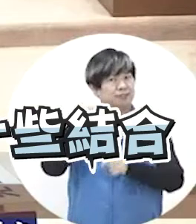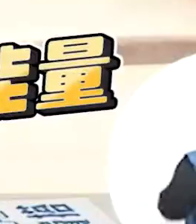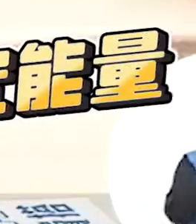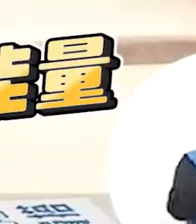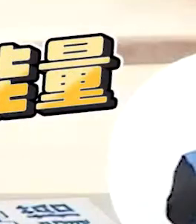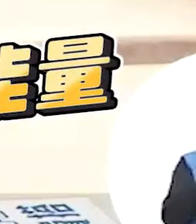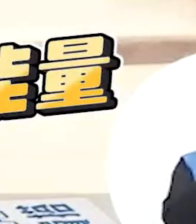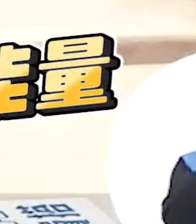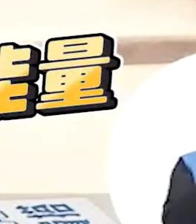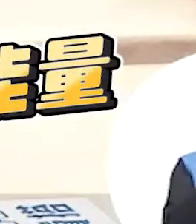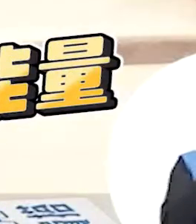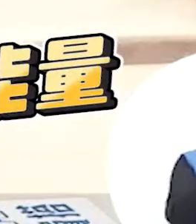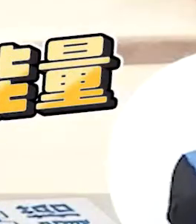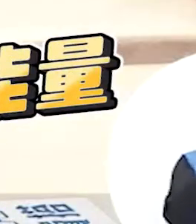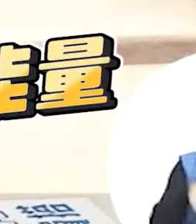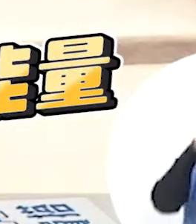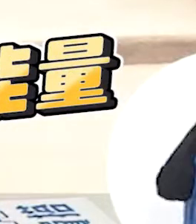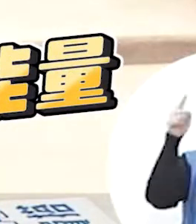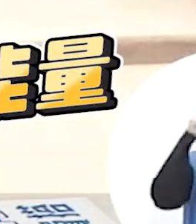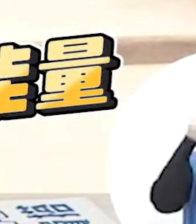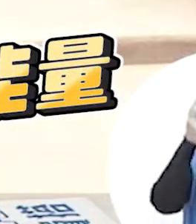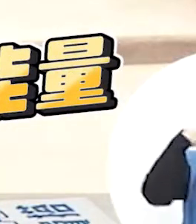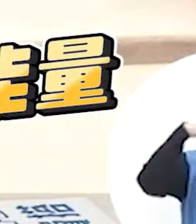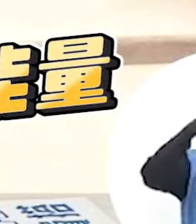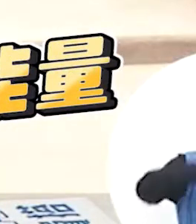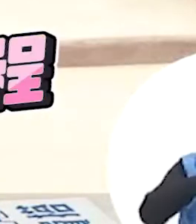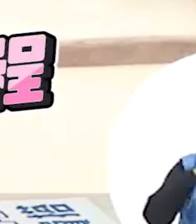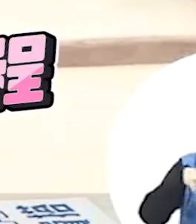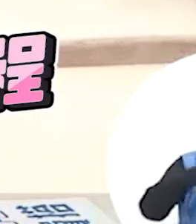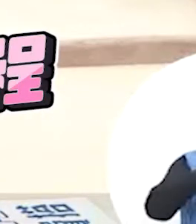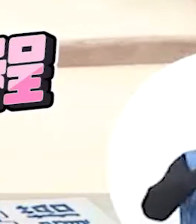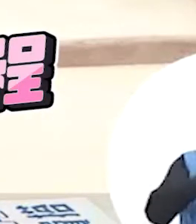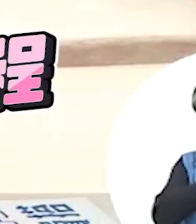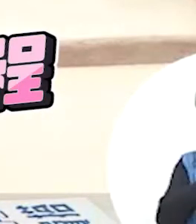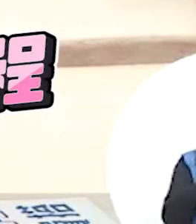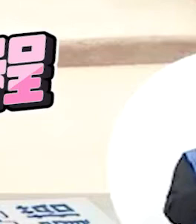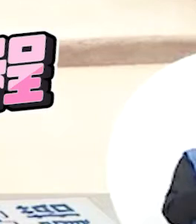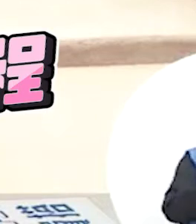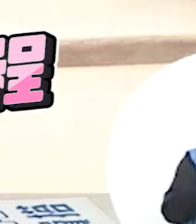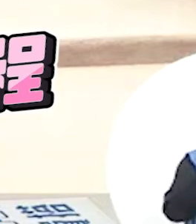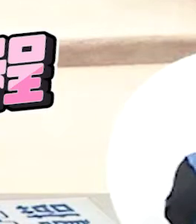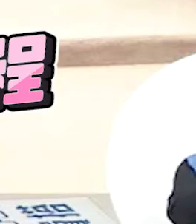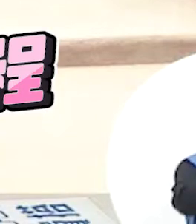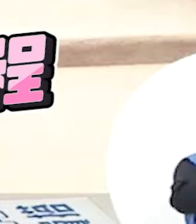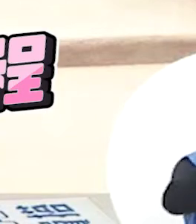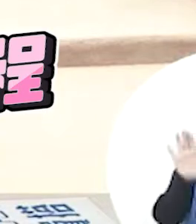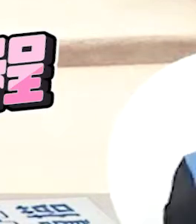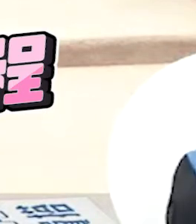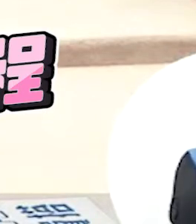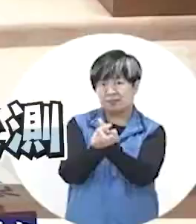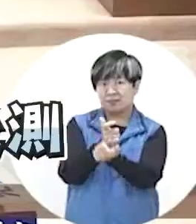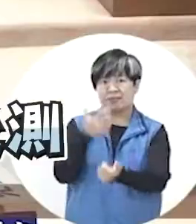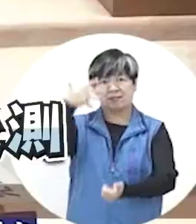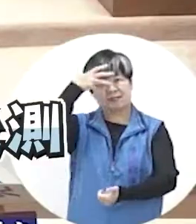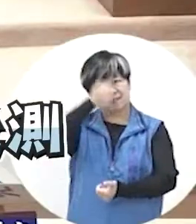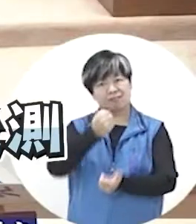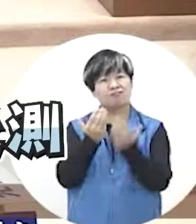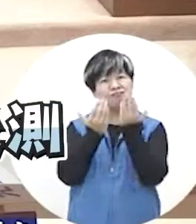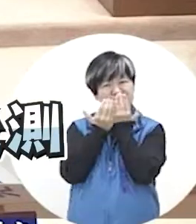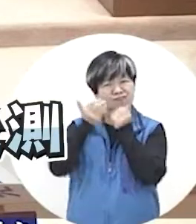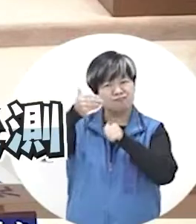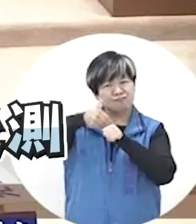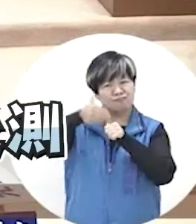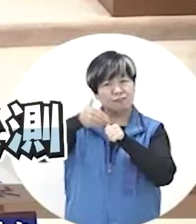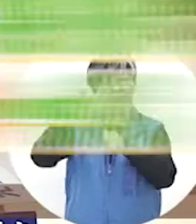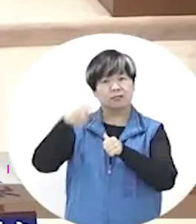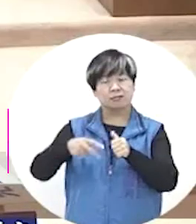结合啊。那怎么样运用大学里面的很丰沛的研究能量，去规划出非常适合长辈进行的课程？而且他们还会做